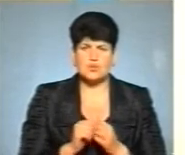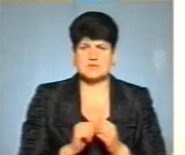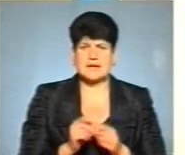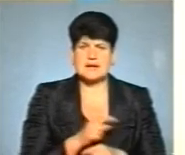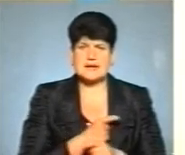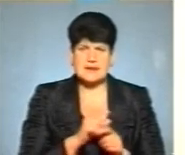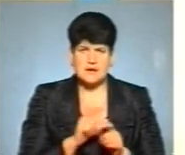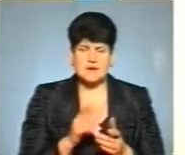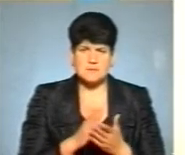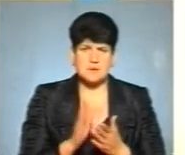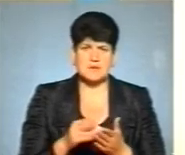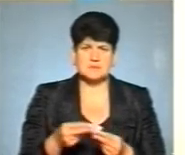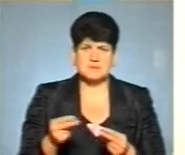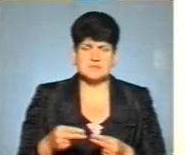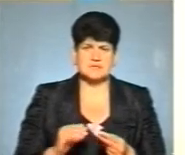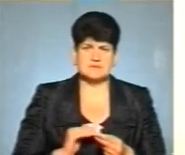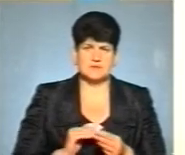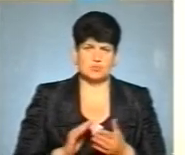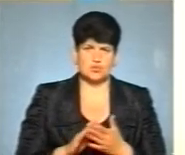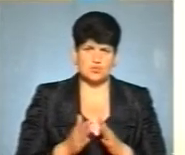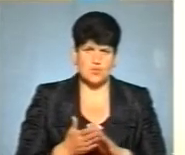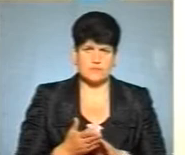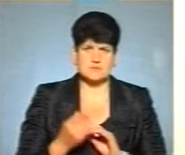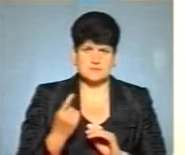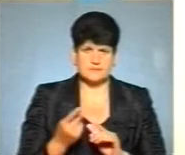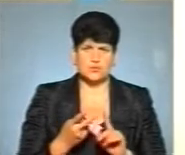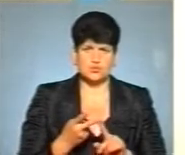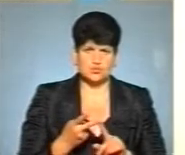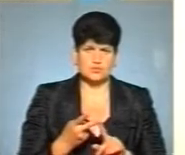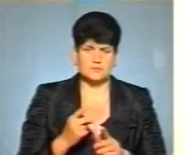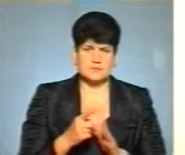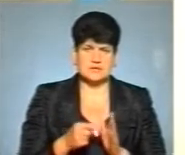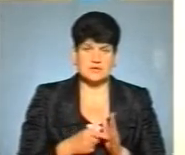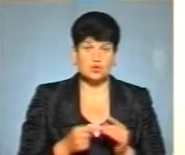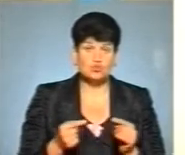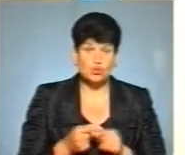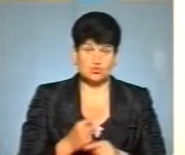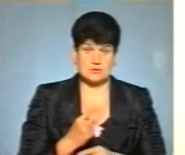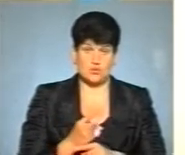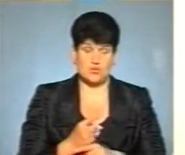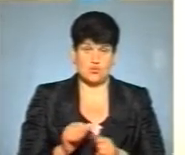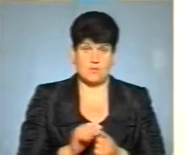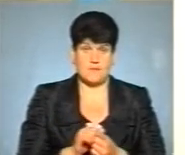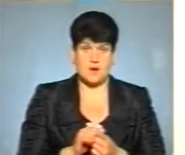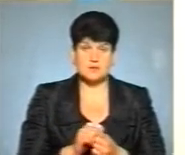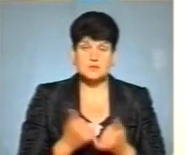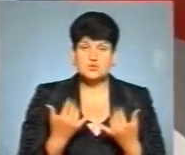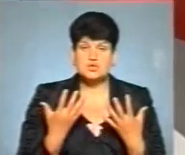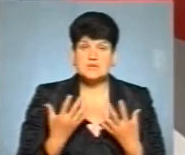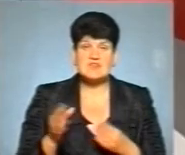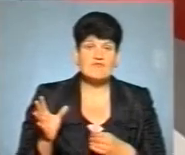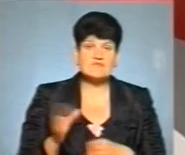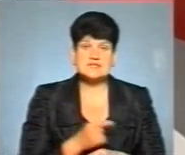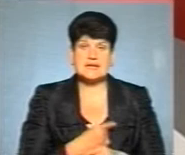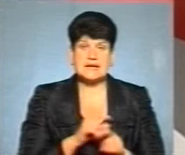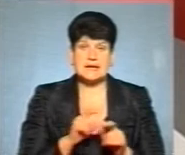утилізує ці відходи. Раз. Друге питання, що точно заборонено їх прати. На сьогоднішній день всі лікарні області,